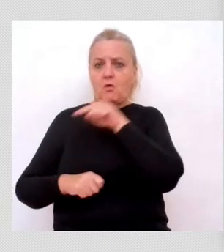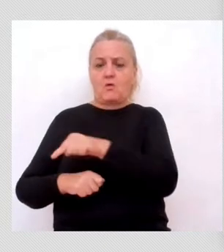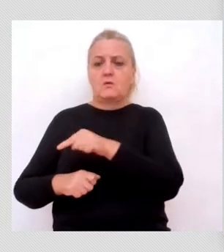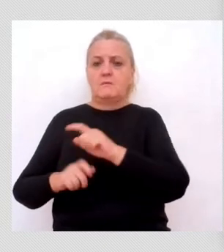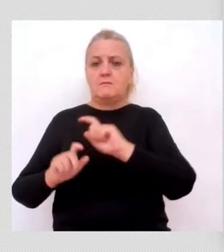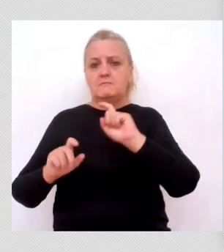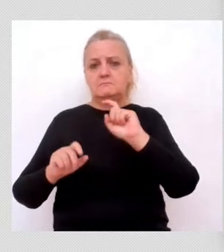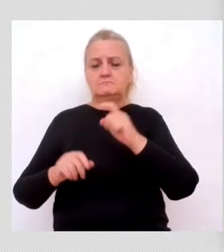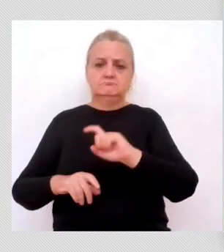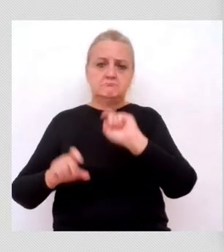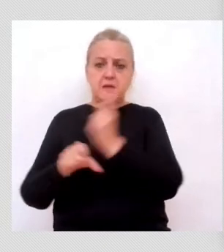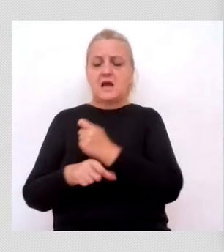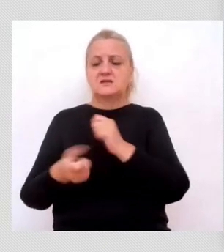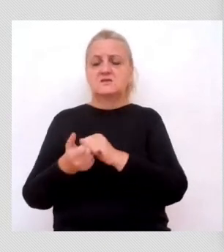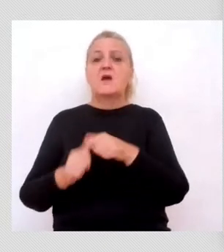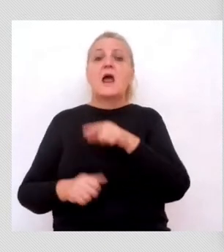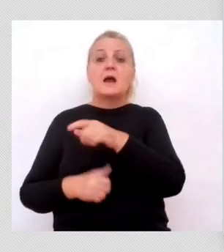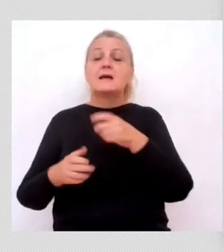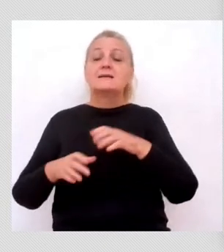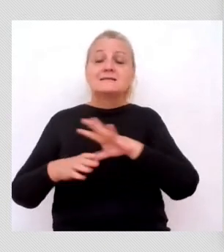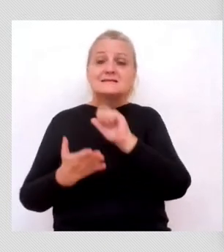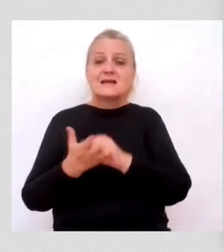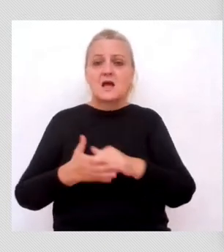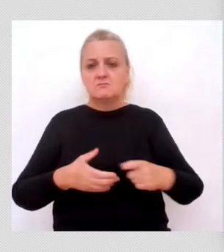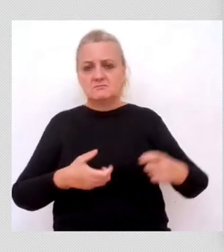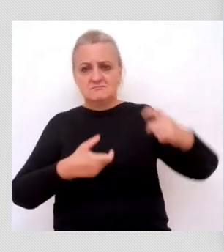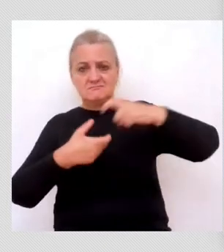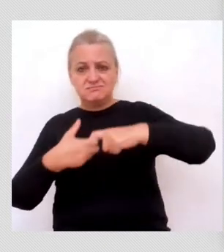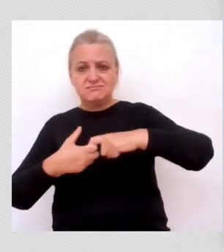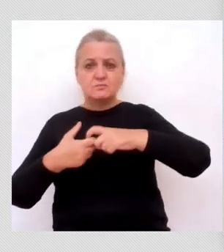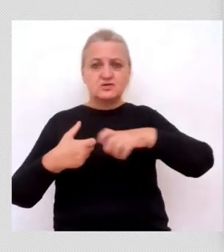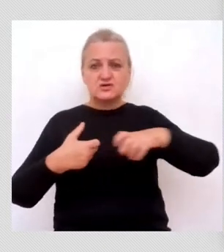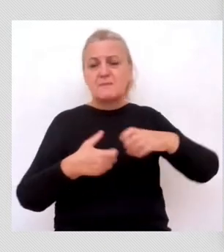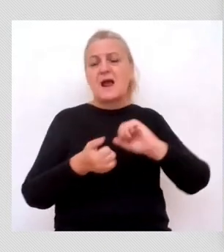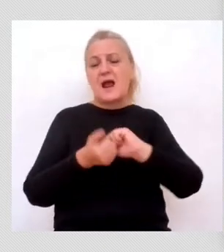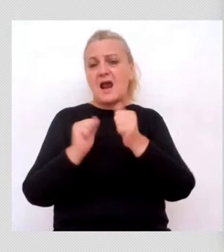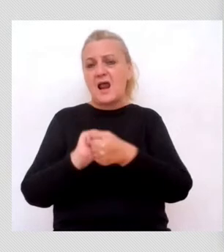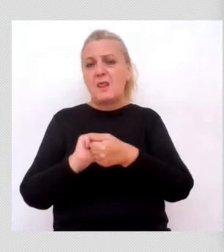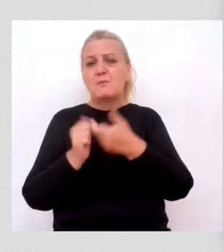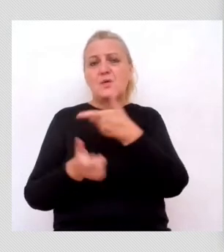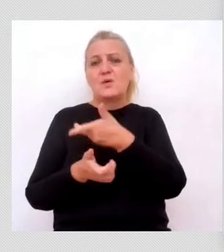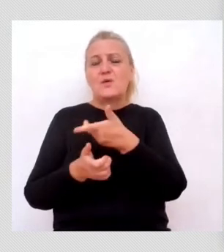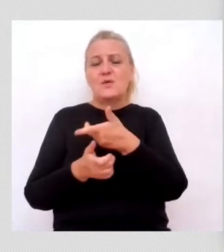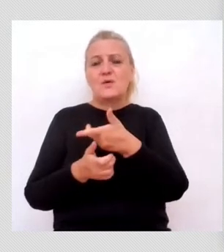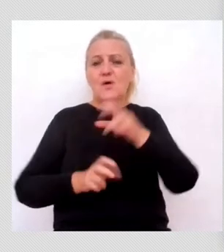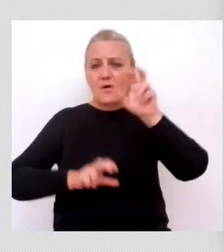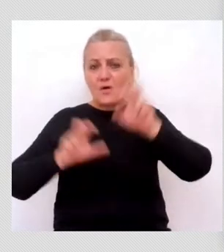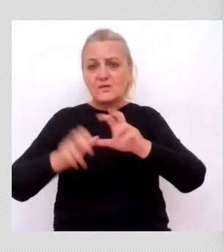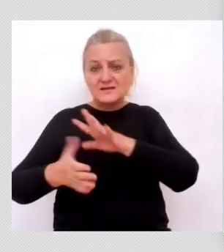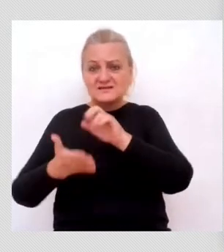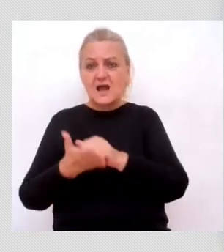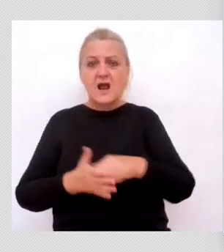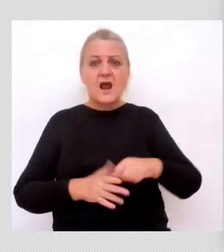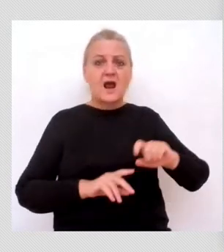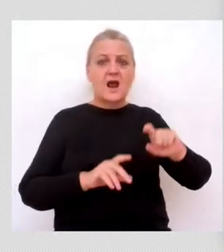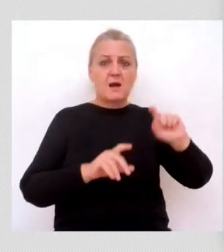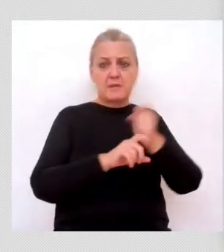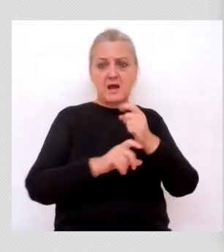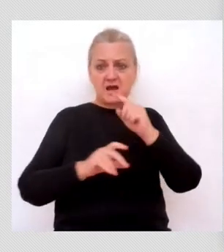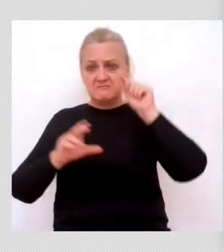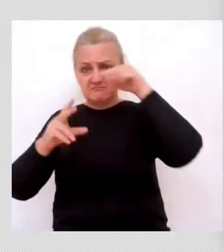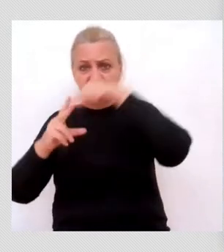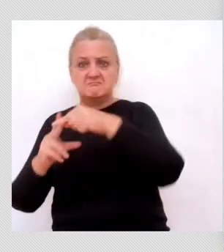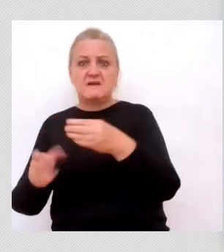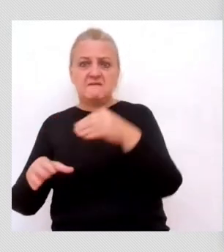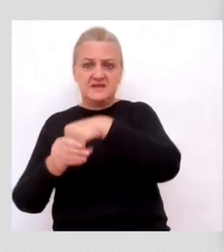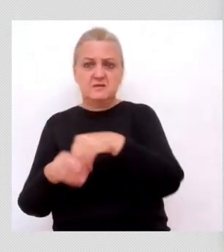albo hotelami. No, to jest kompletny absurd. Natomiast chcę zwrócić uwagę, że no wbrew